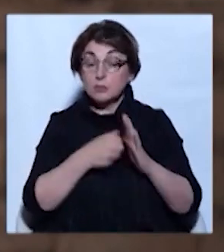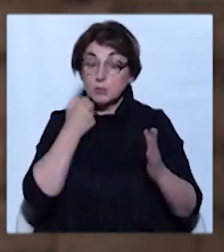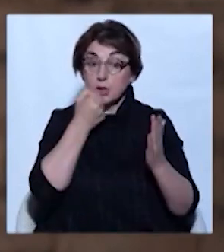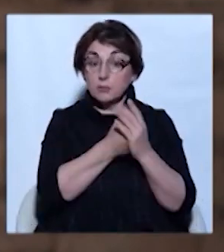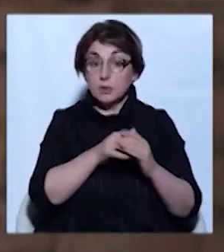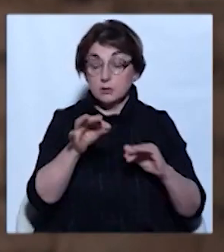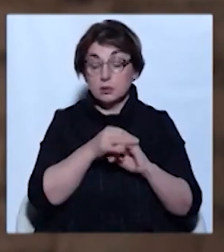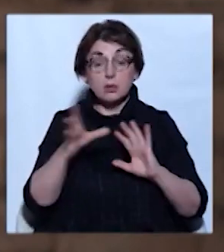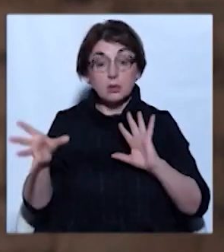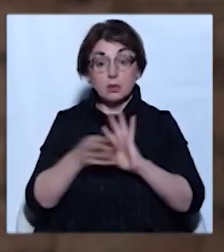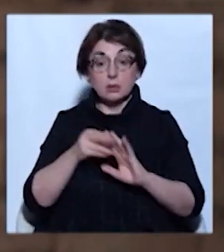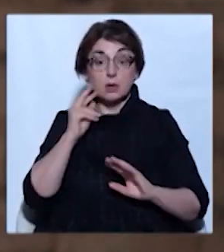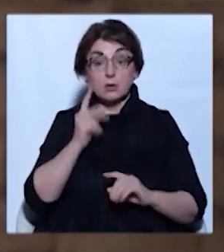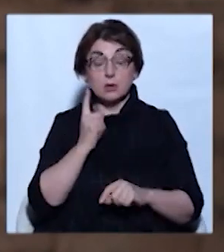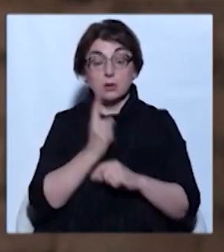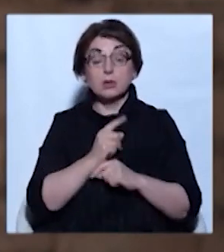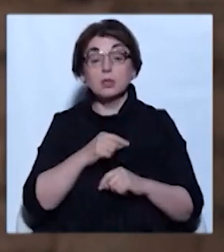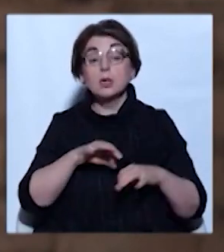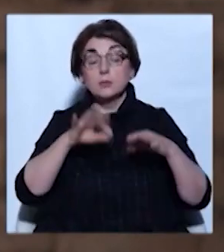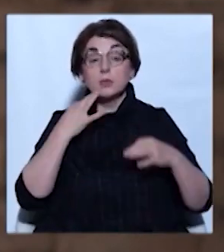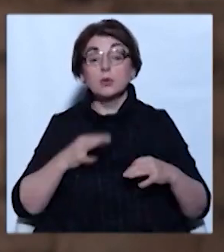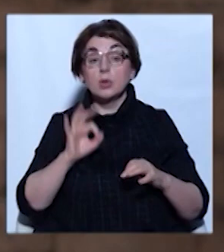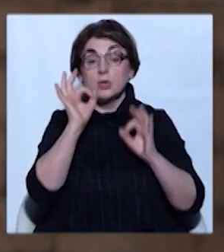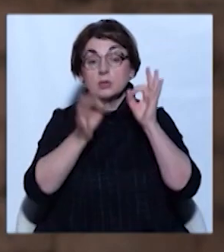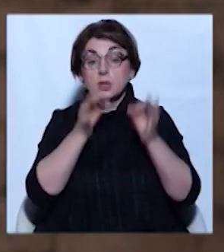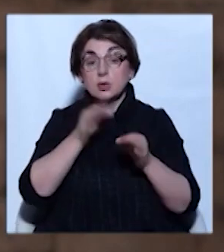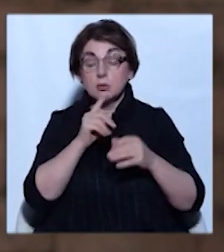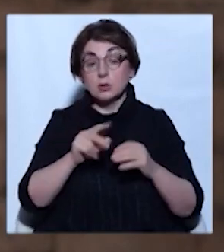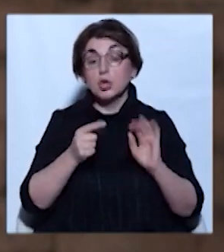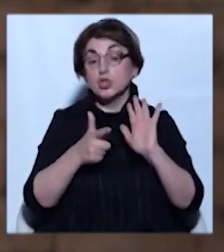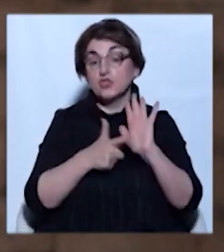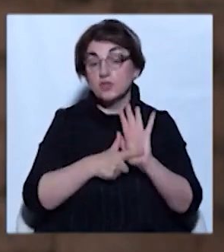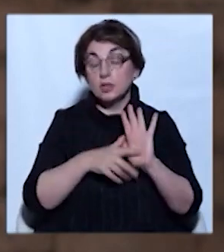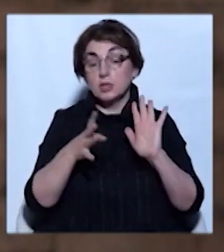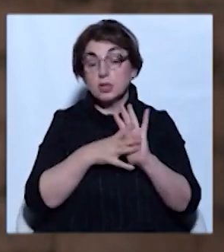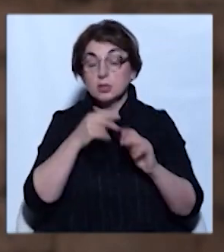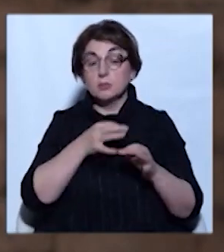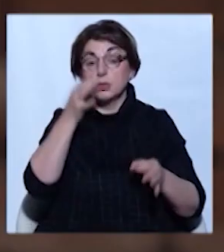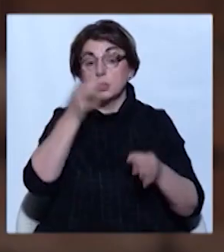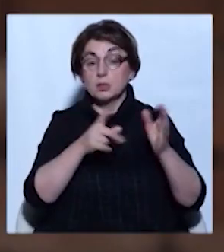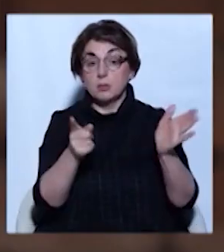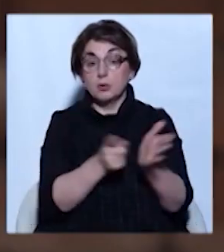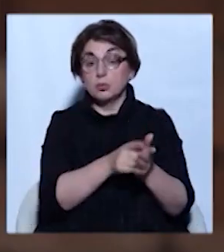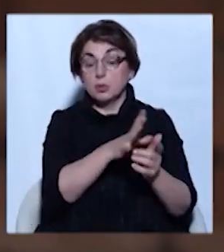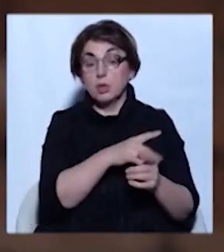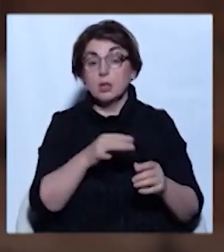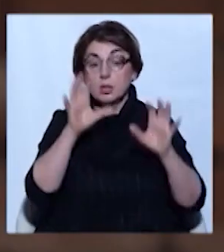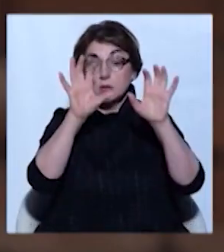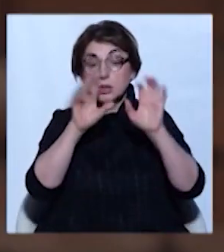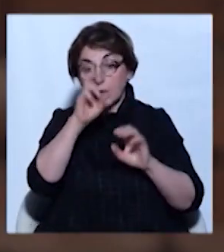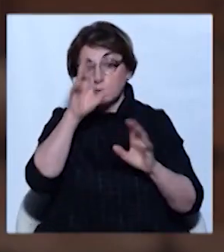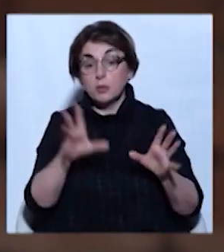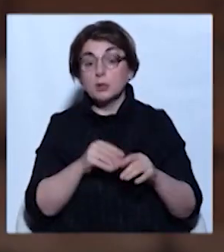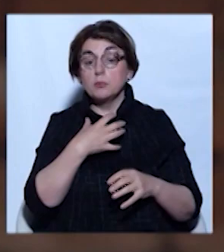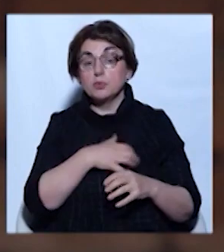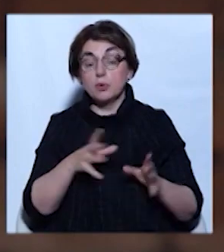վրաստանում եղել է նման դեպք, երբ գարդաբանի իշրջանում աշխարագրության ուսուցիչն իր սոցյալականցանցում բողոք էլ է ամուսնության նպատակով